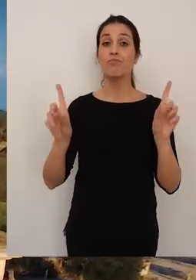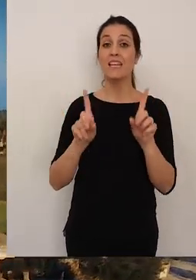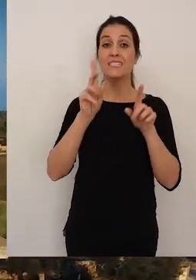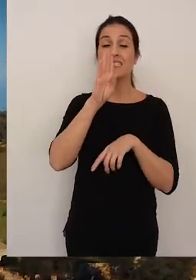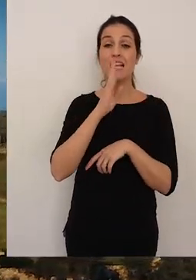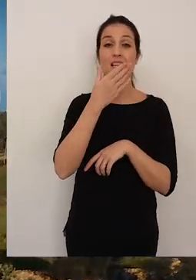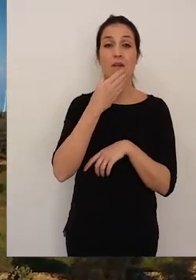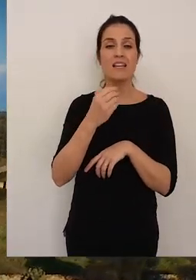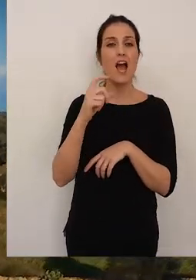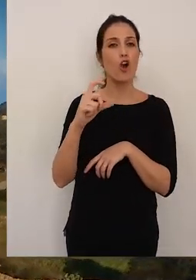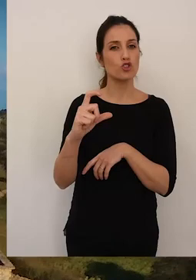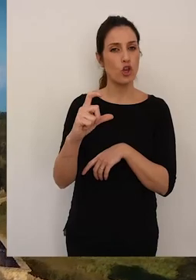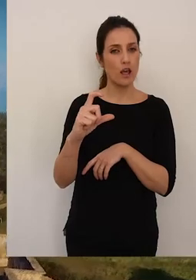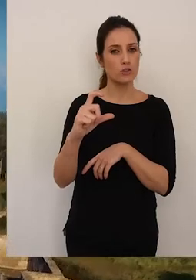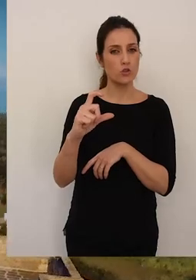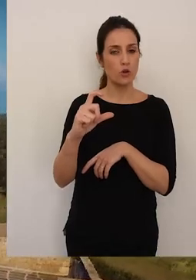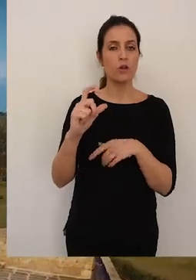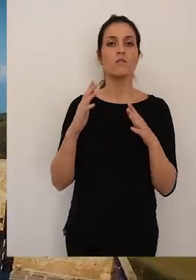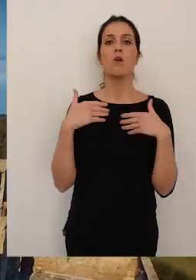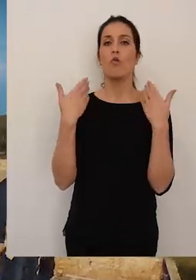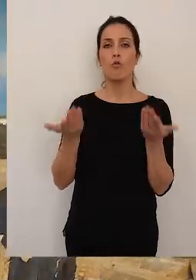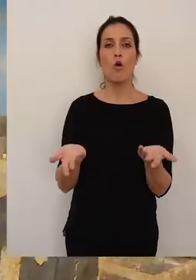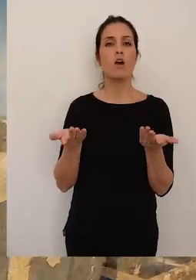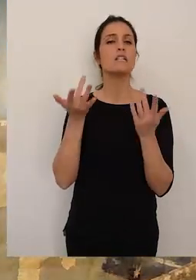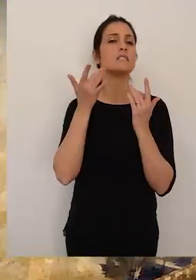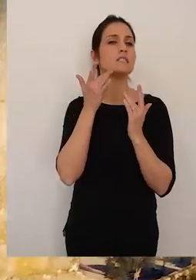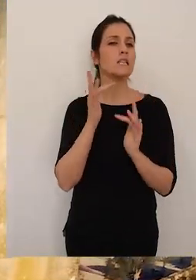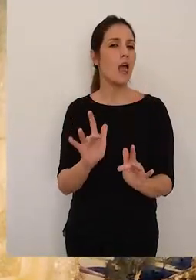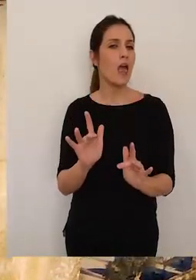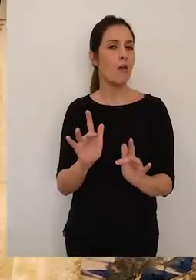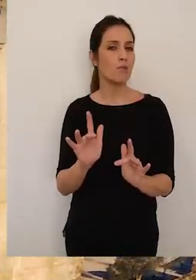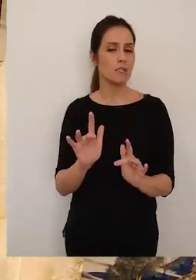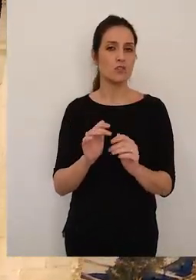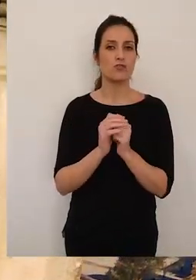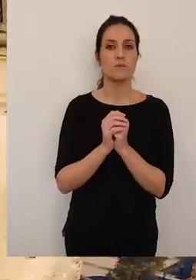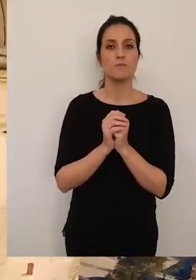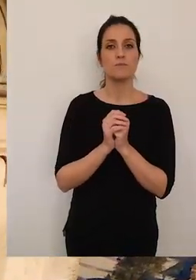La chiesa Santa Maria della Consolazione si presenta all'esterno molto semplice e austera.